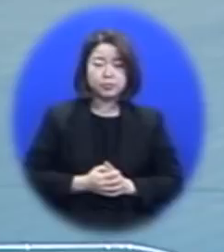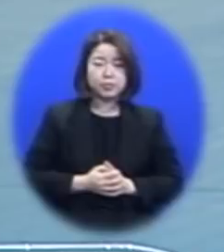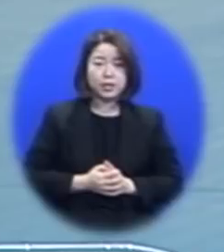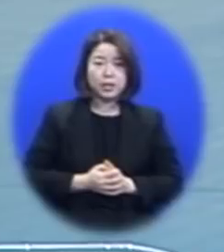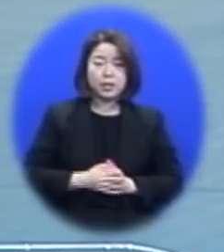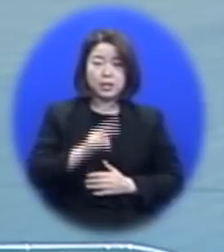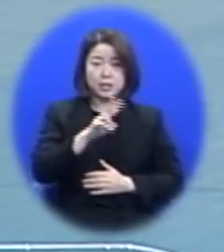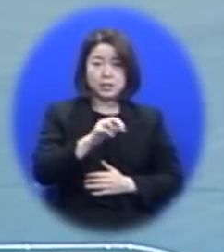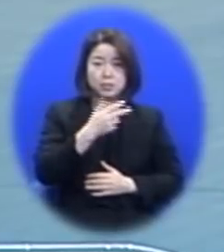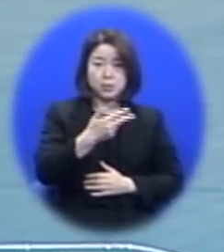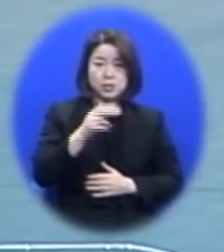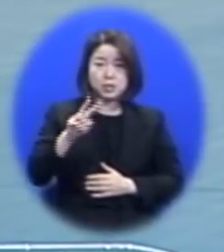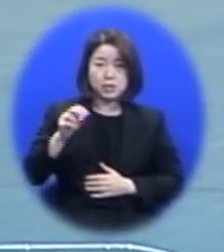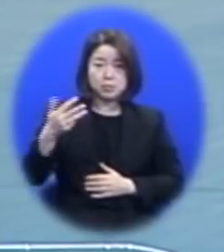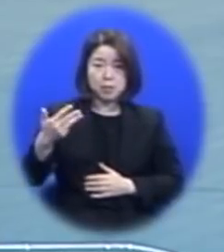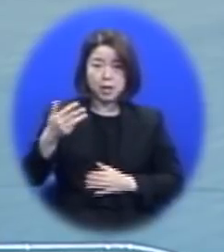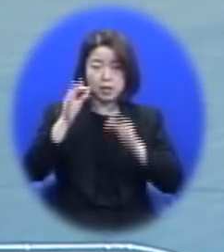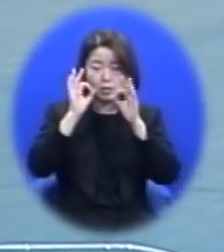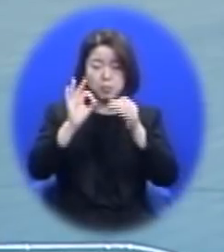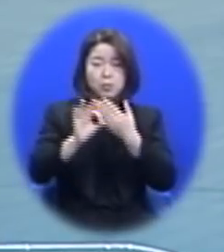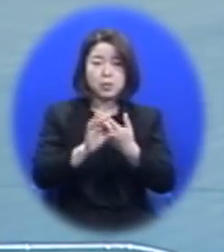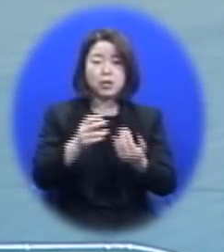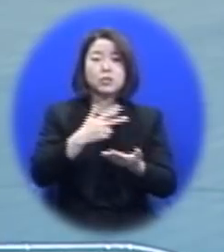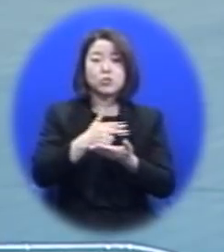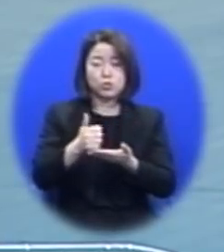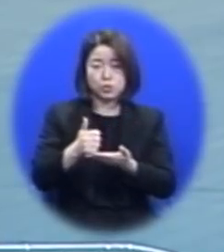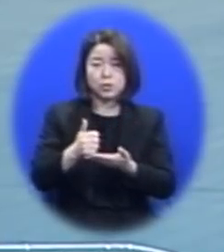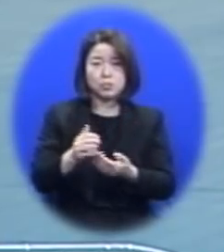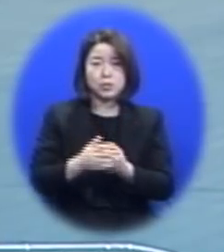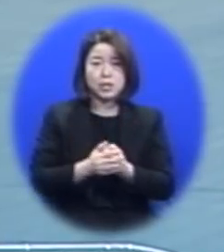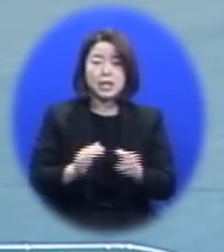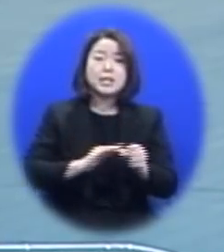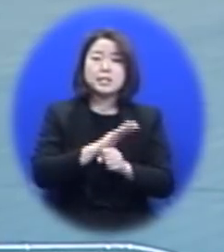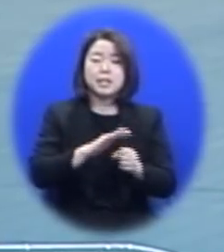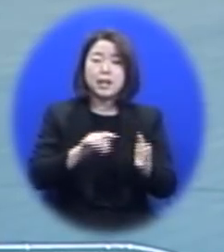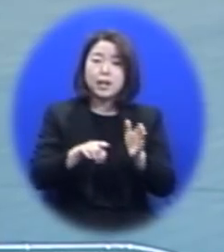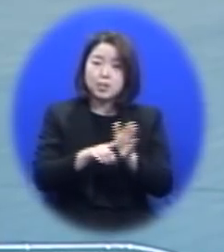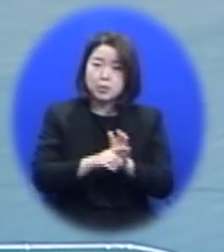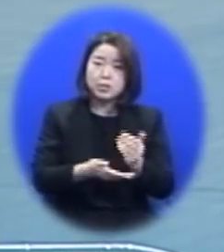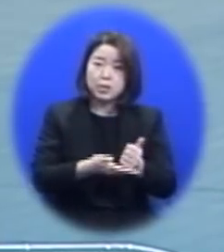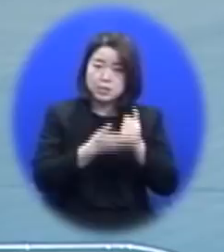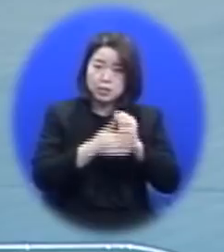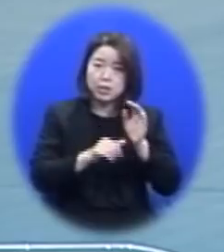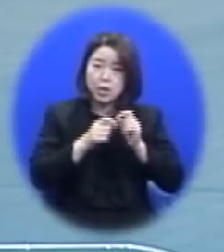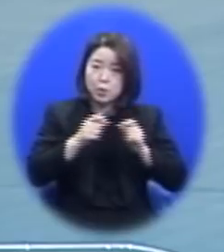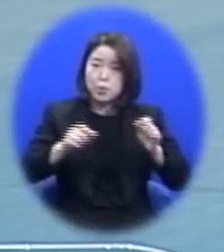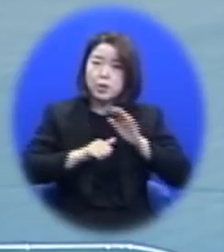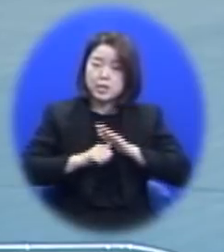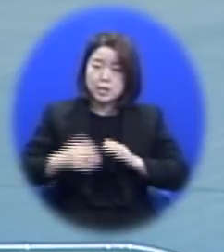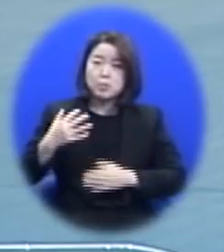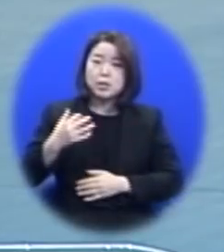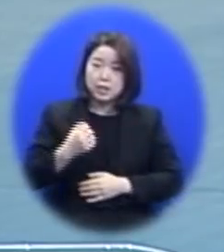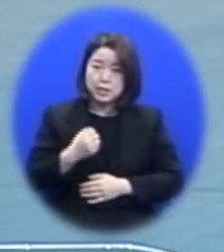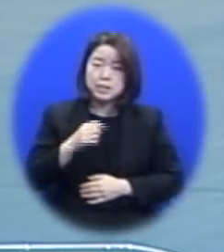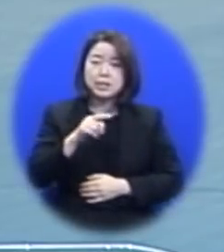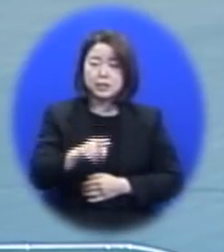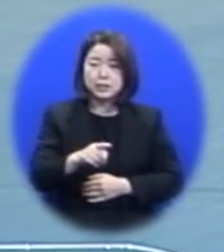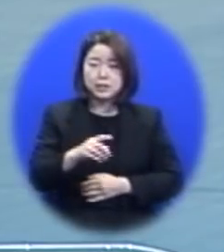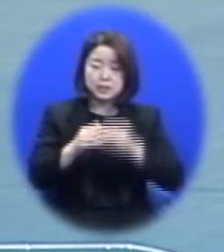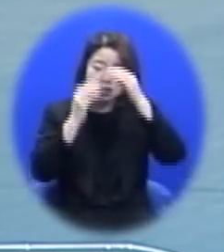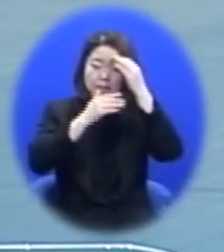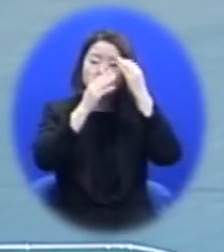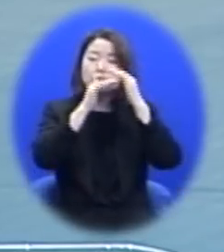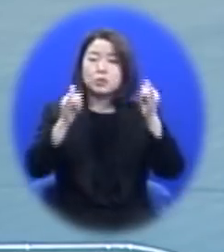바랍니다. 27절, 28절에 보면 주님은 사랑과 믿음과 섬김과 오래 참음을 가진 그